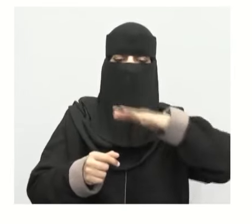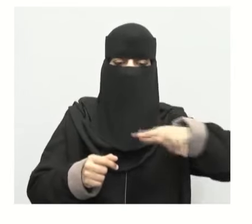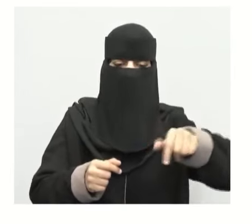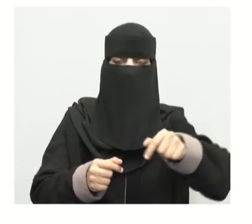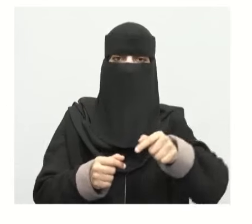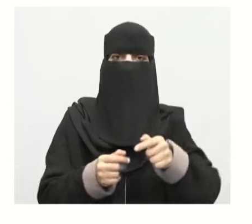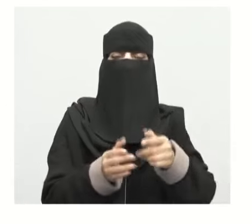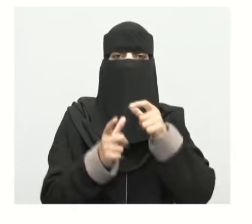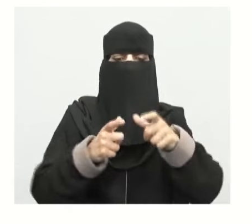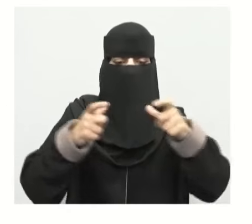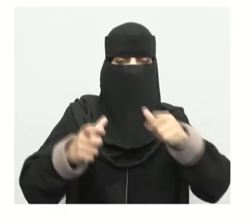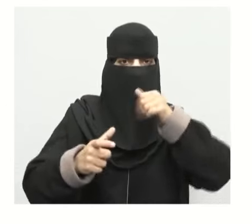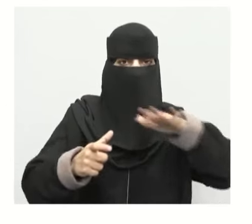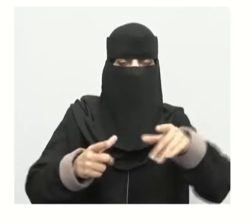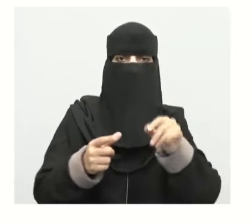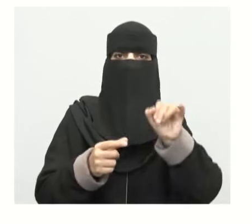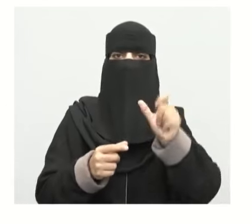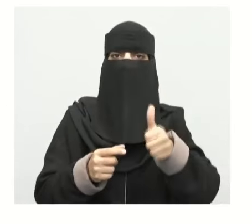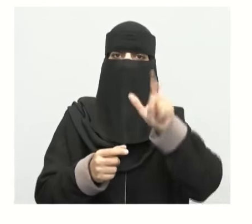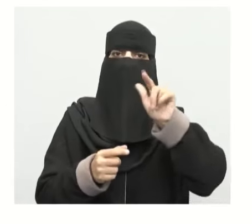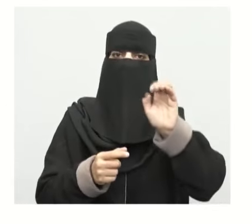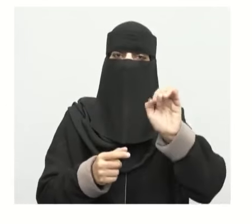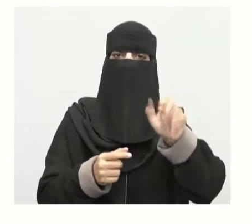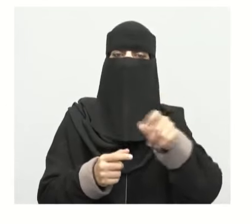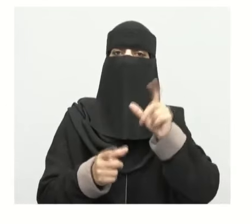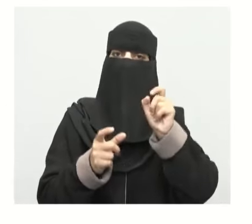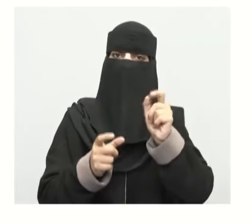والبحيرات المالحه اجابه